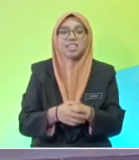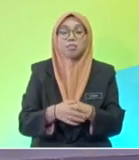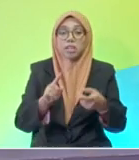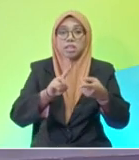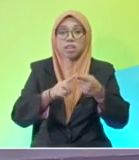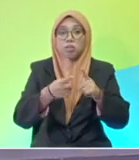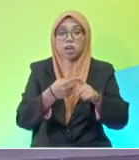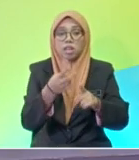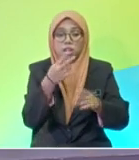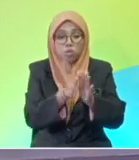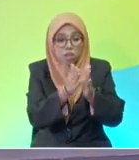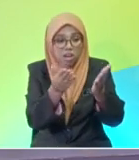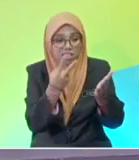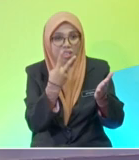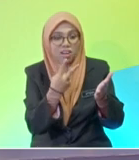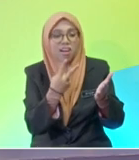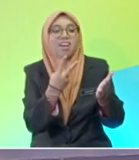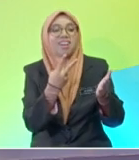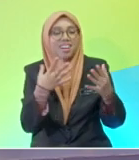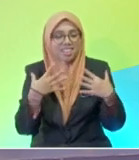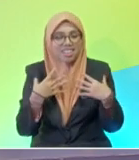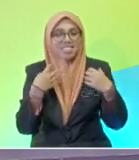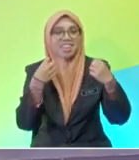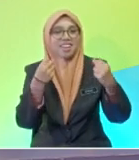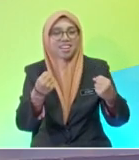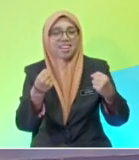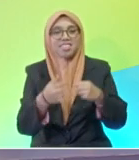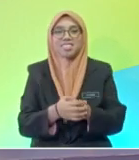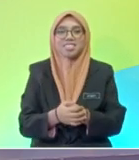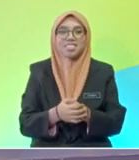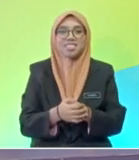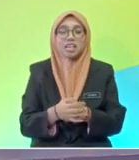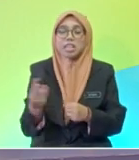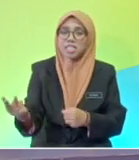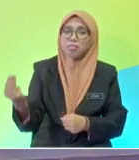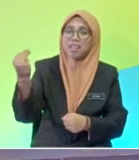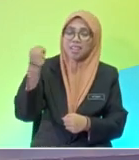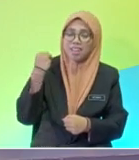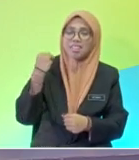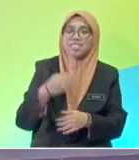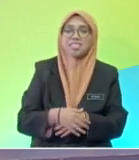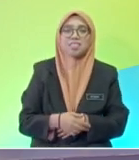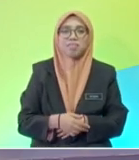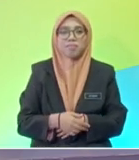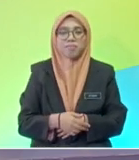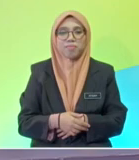Betul setiap hari nggak tengok Kak ini setiap hari makin sembuhkan cegukan